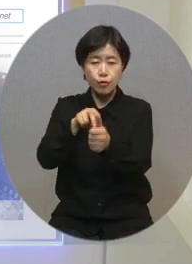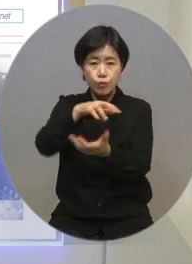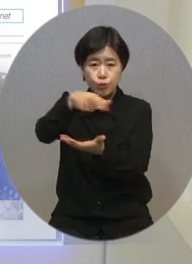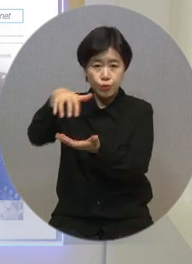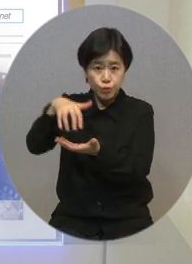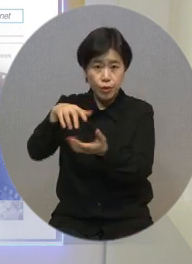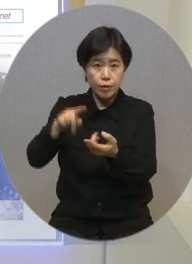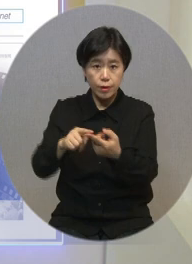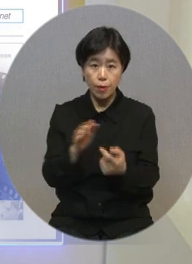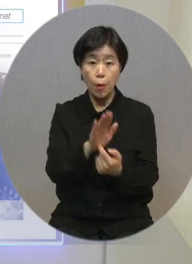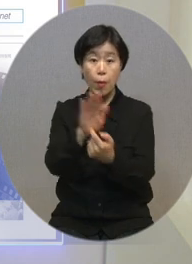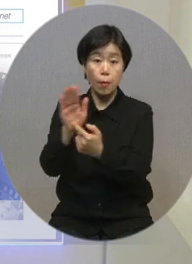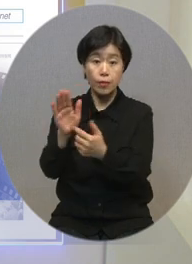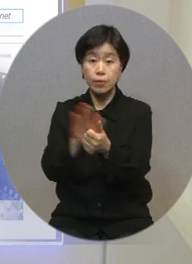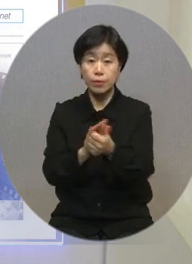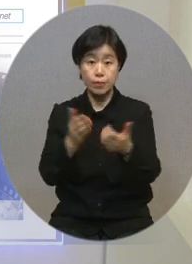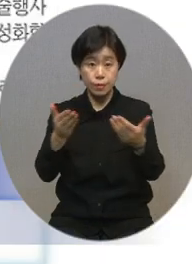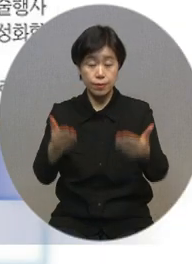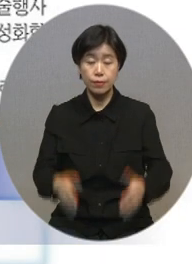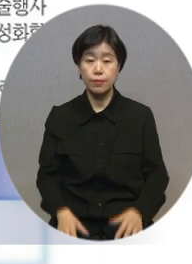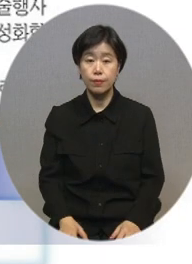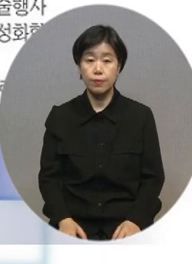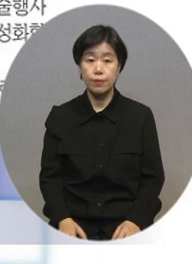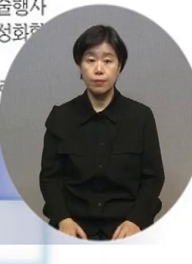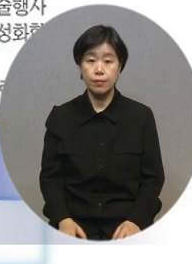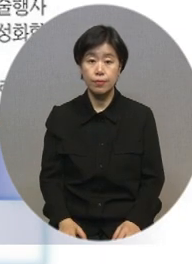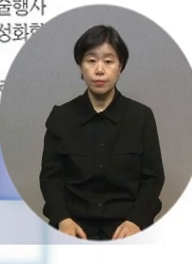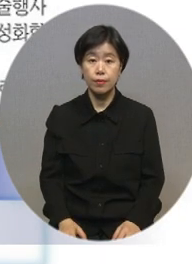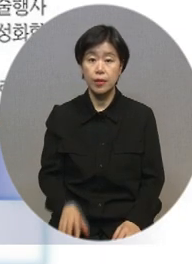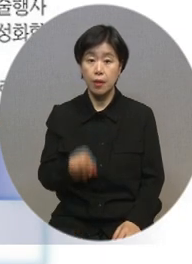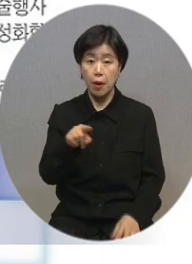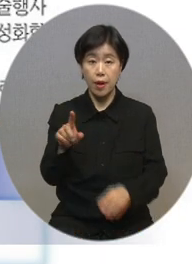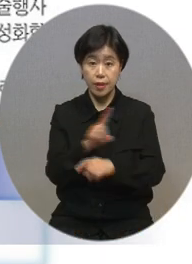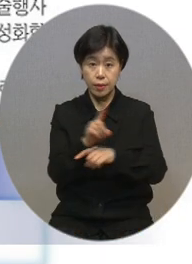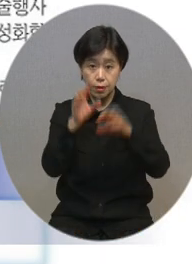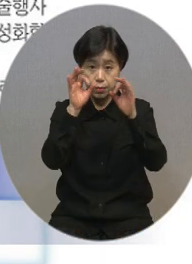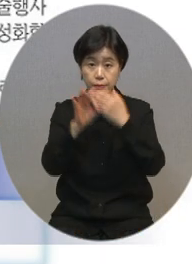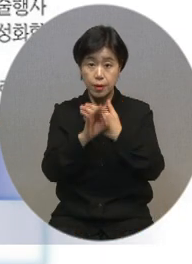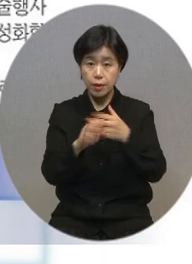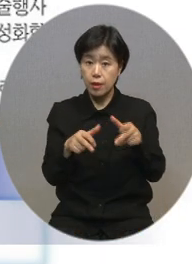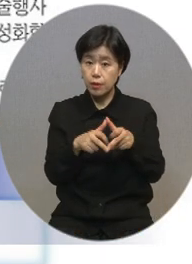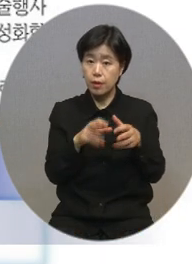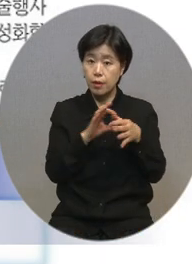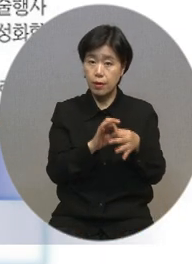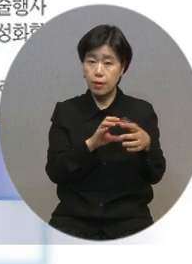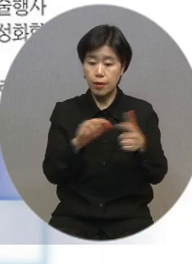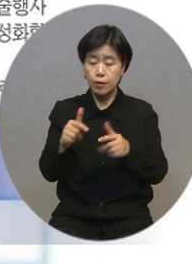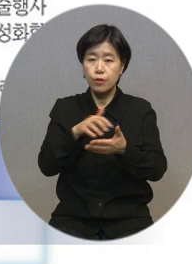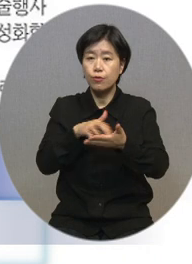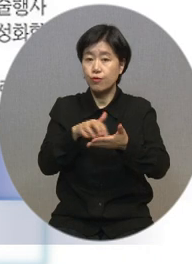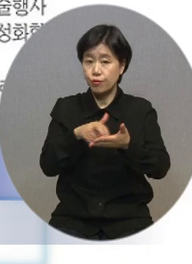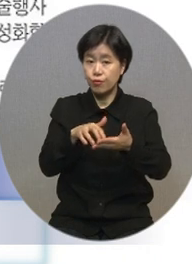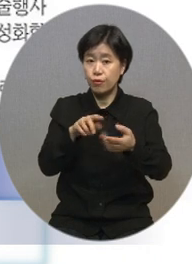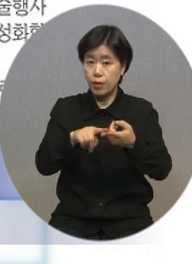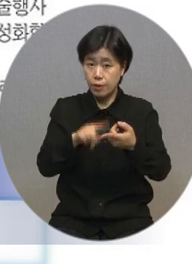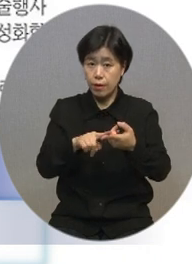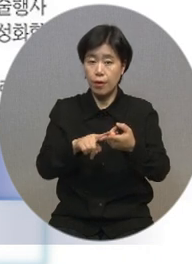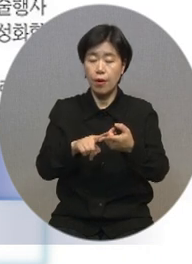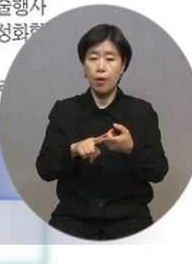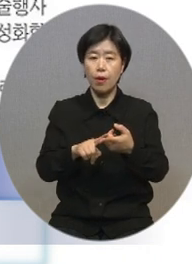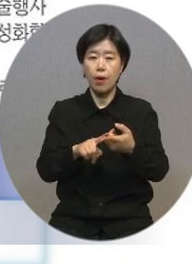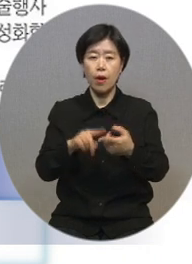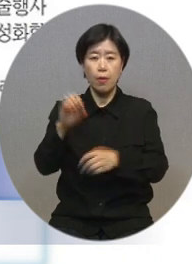서비스를 시작했다는 소식입니다 데이터 포털에서는 장애인 관련 주요 통계를 간행물이